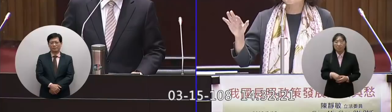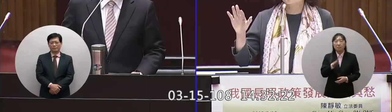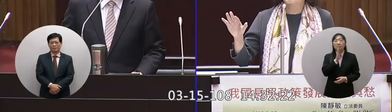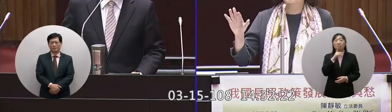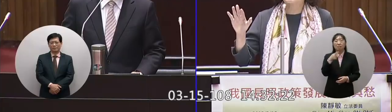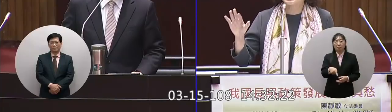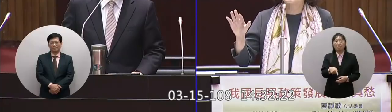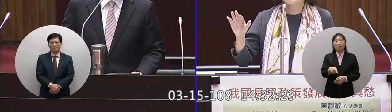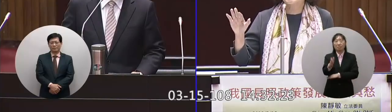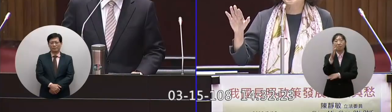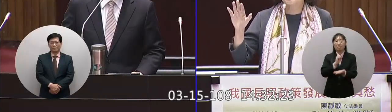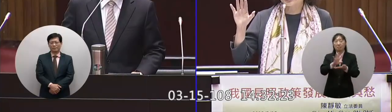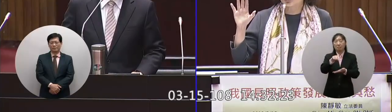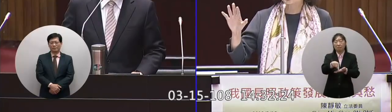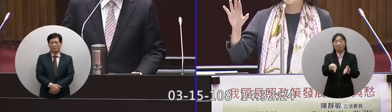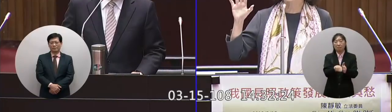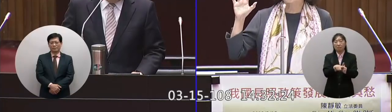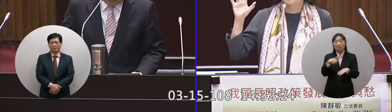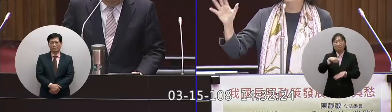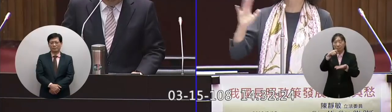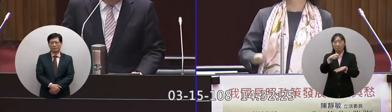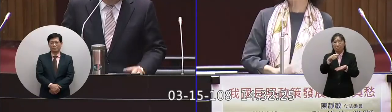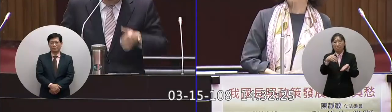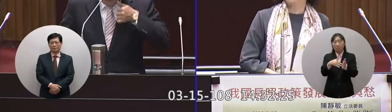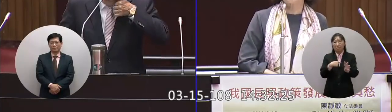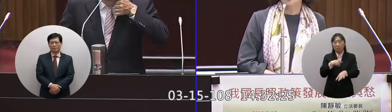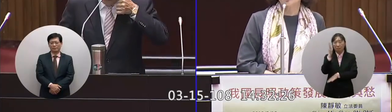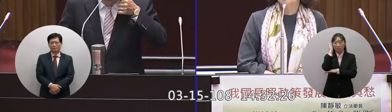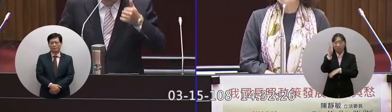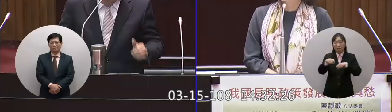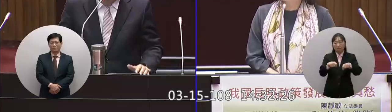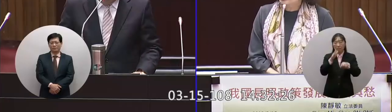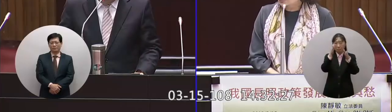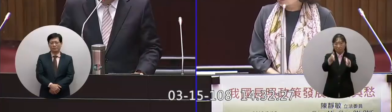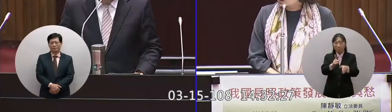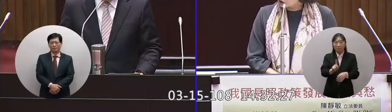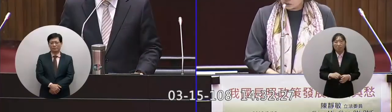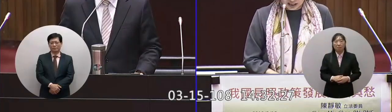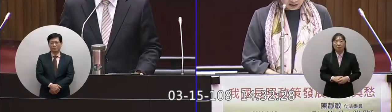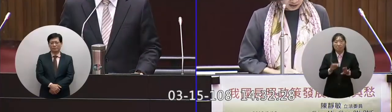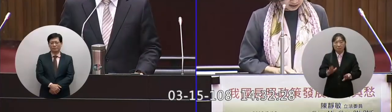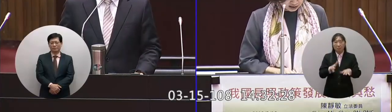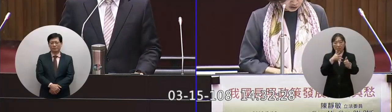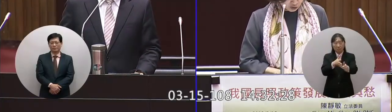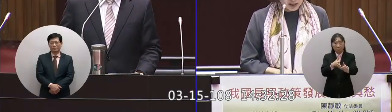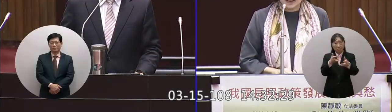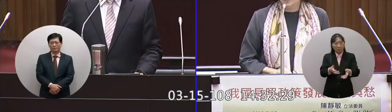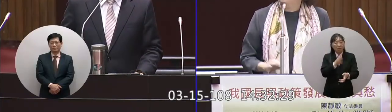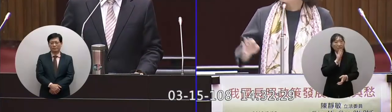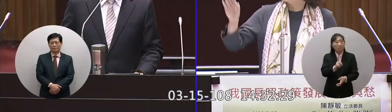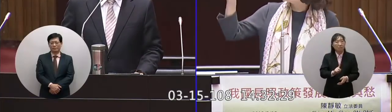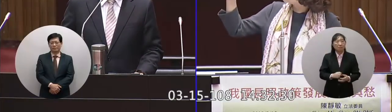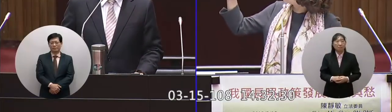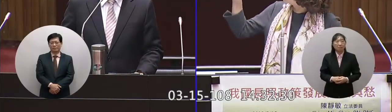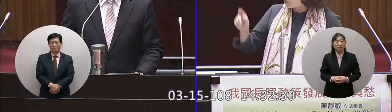在施政报告的当天提到您主要的政策方向是什么哈。所以我今天质询的重点哈，其实就会